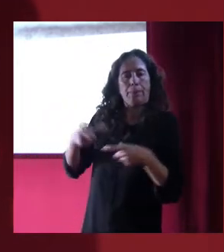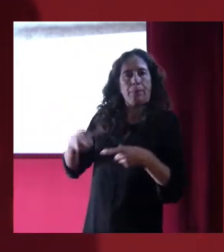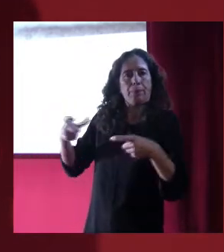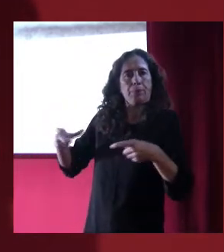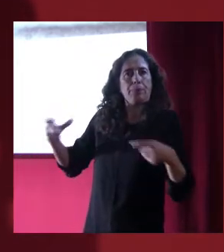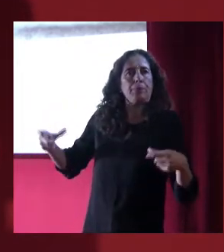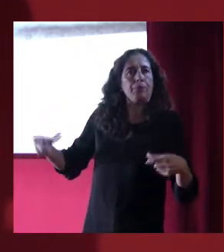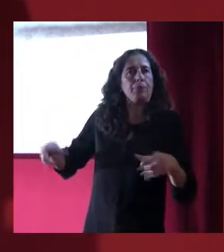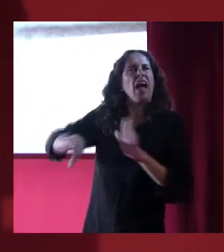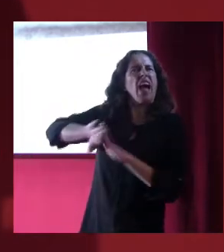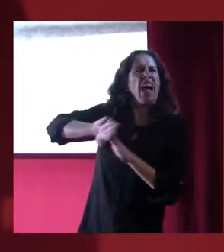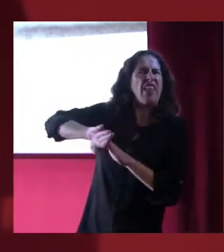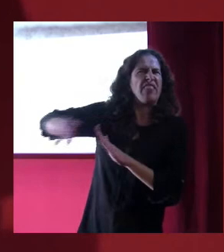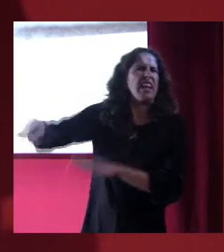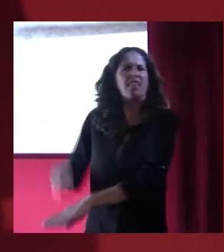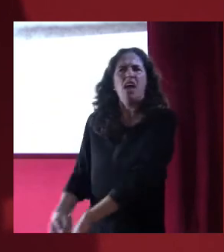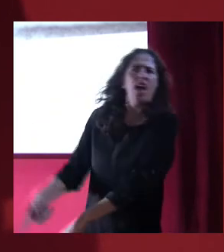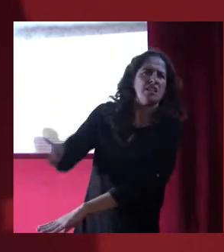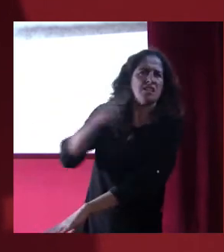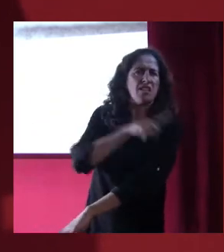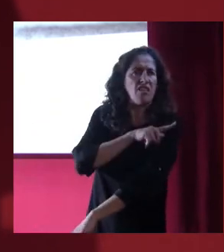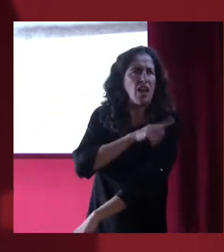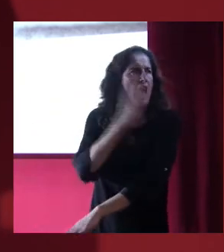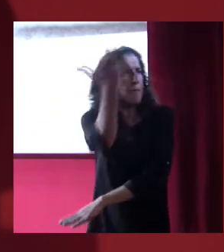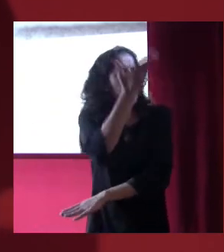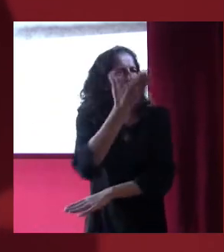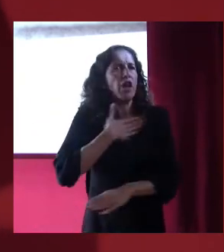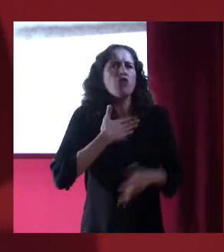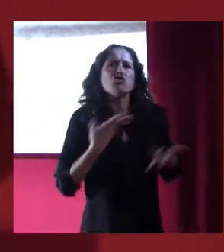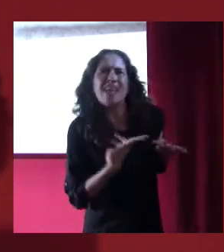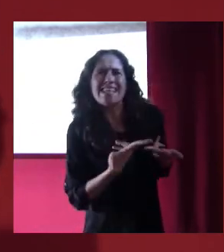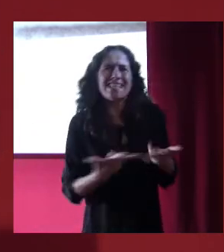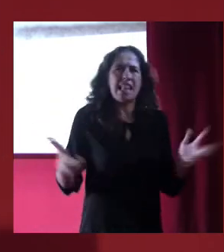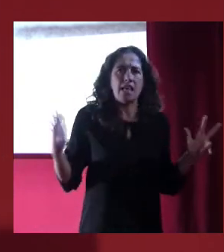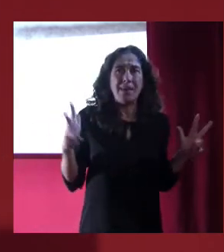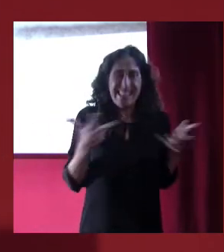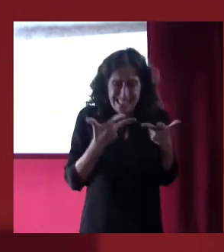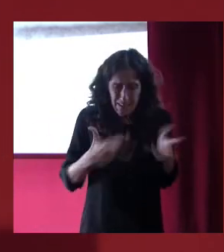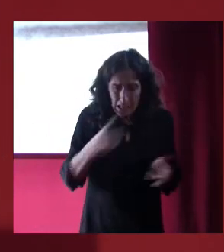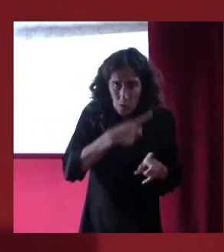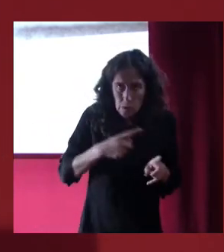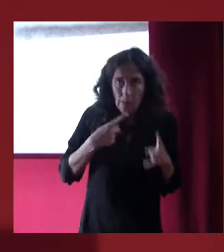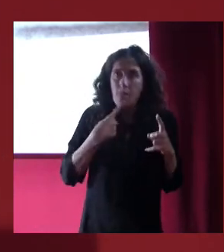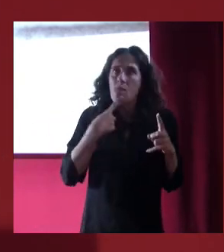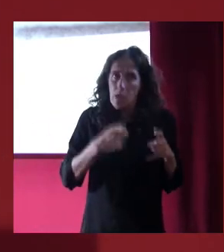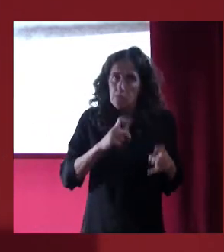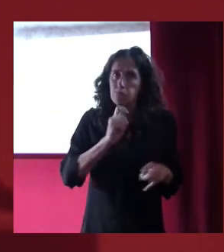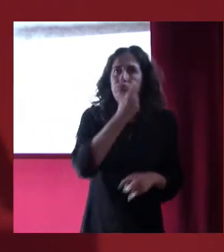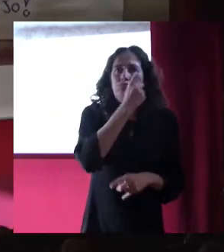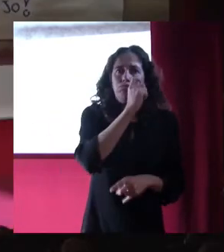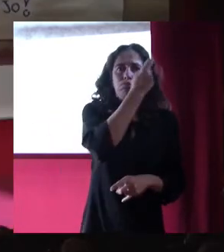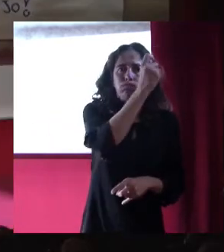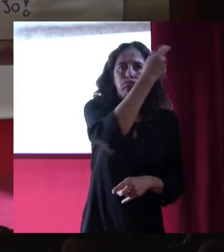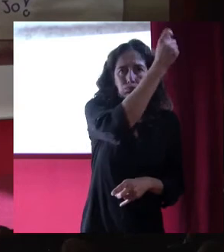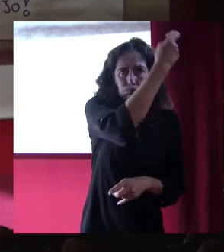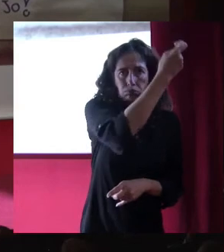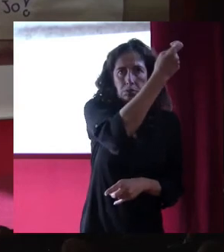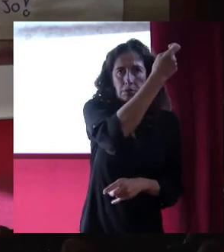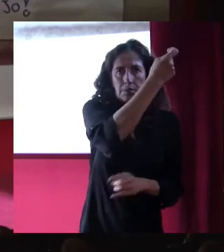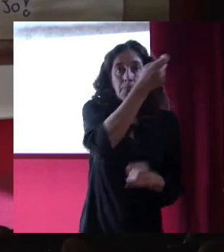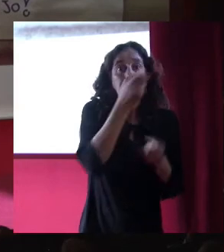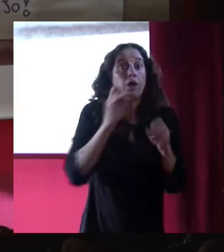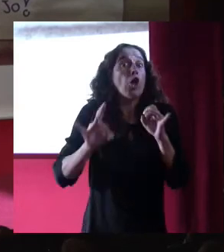extrema dreta que amenaça les nostres llibertats, les que tant ens ha costat assolir com a societat. Per sort, hi